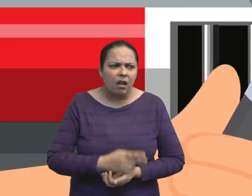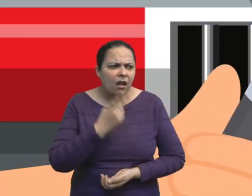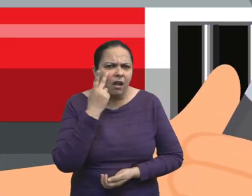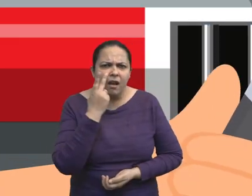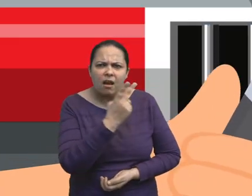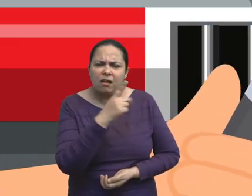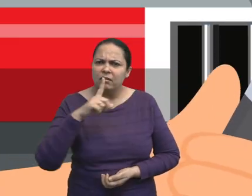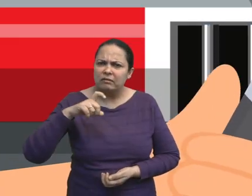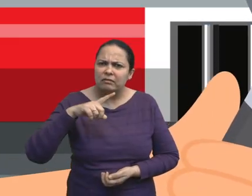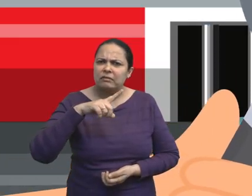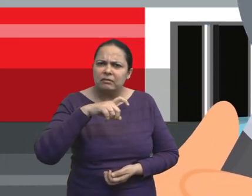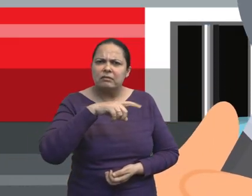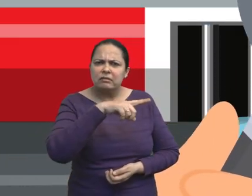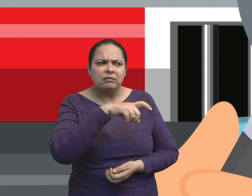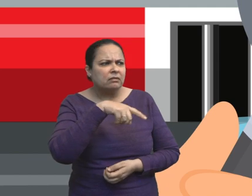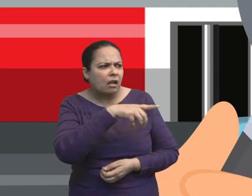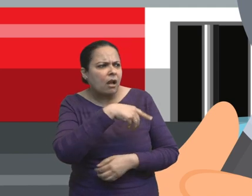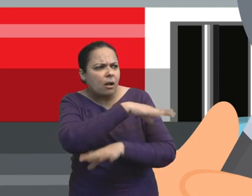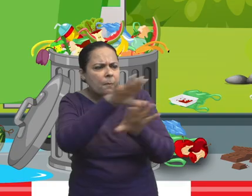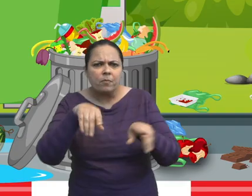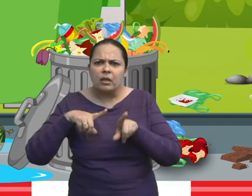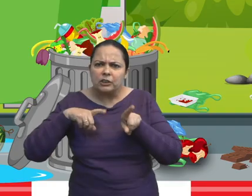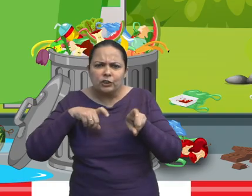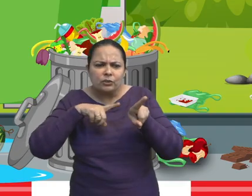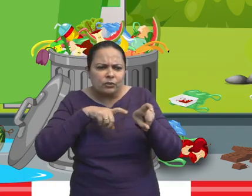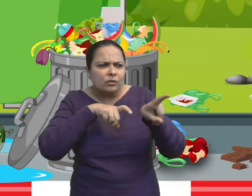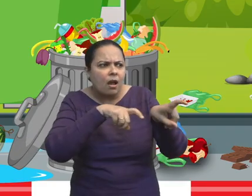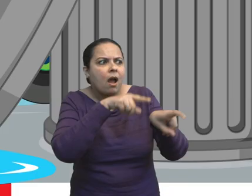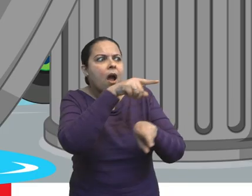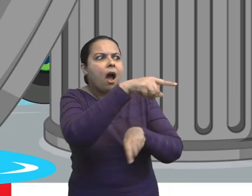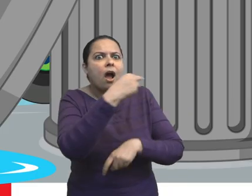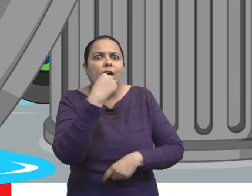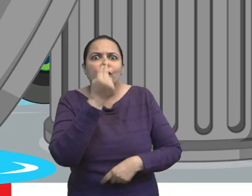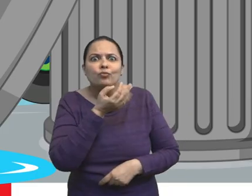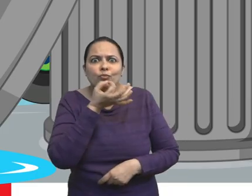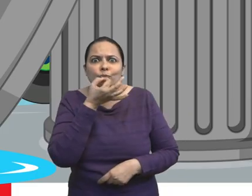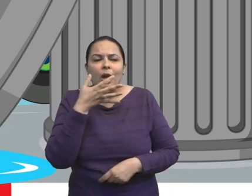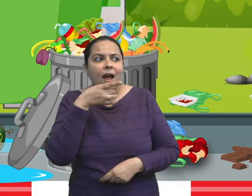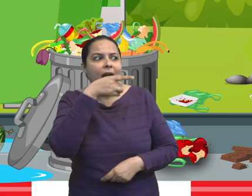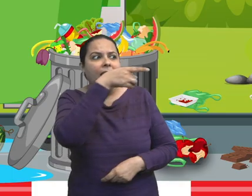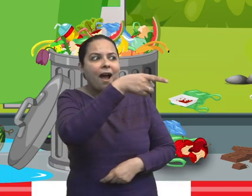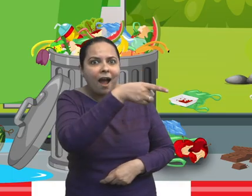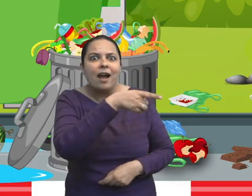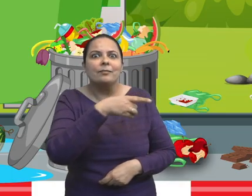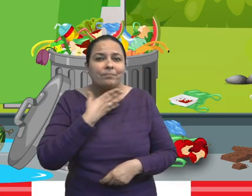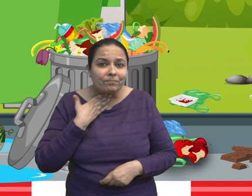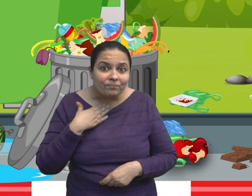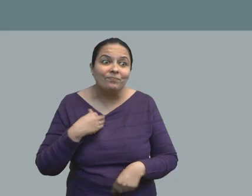अरे, ये चींटियाँ कहाँ जा रही हैं? ये तो चॉकलेट की ओर जा रही हैं।